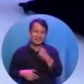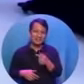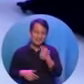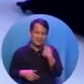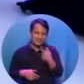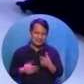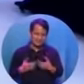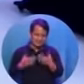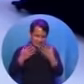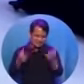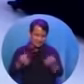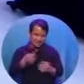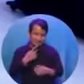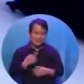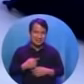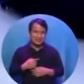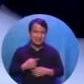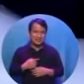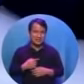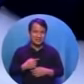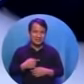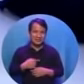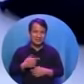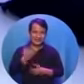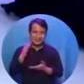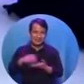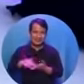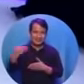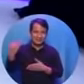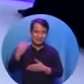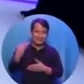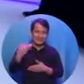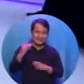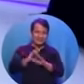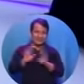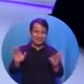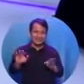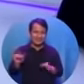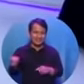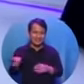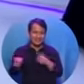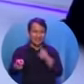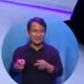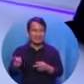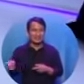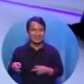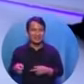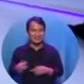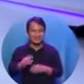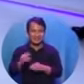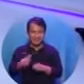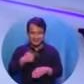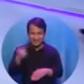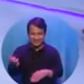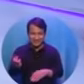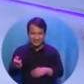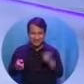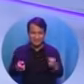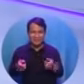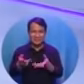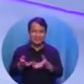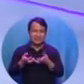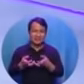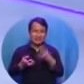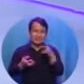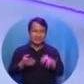Masama ang loob mo dahil pinagsalitaan ka ng hindi maganda at hindi naman natin masisisi. On the other hand, gusto ko